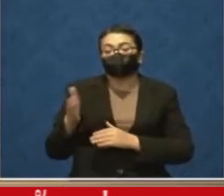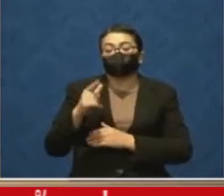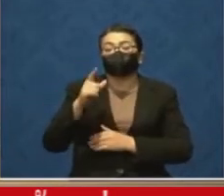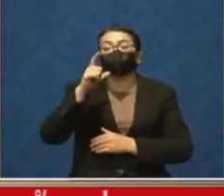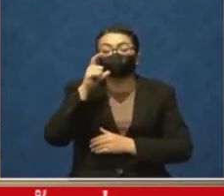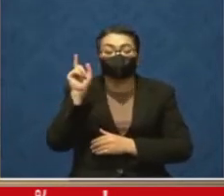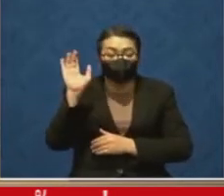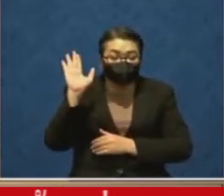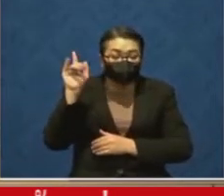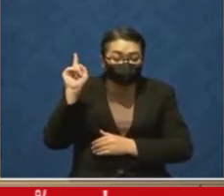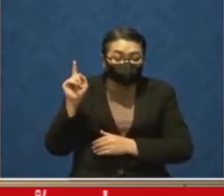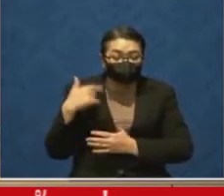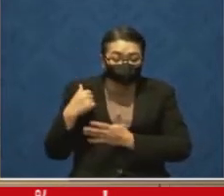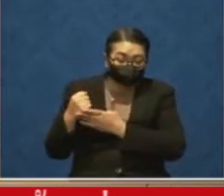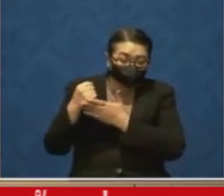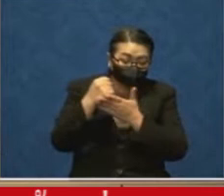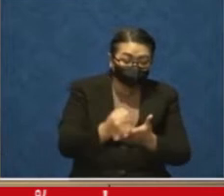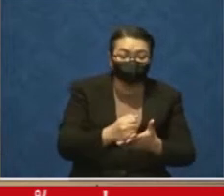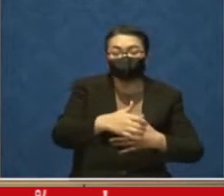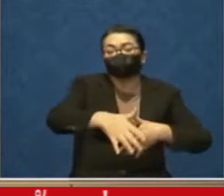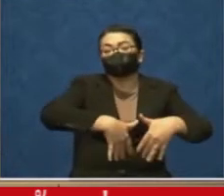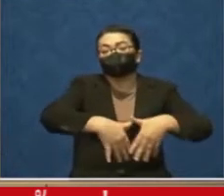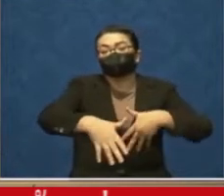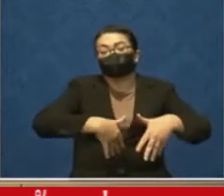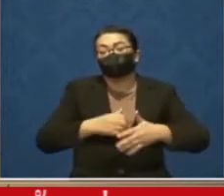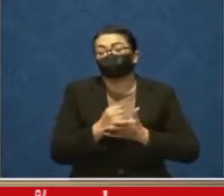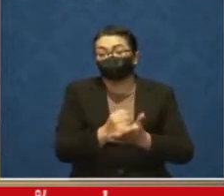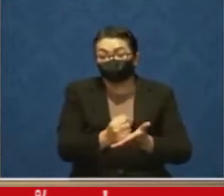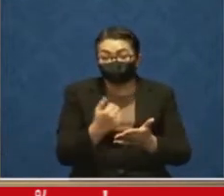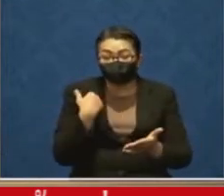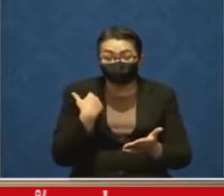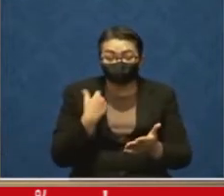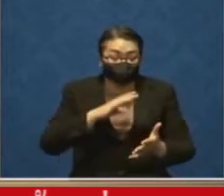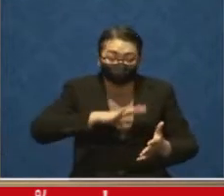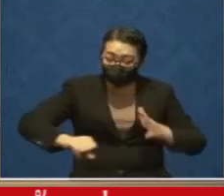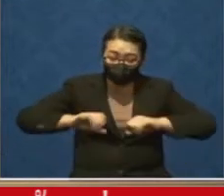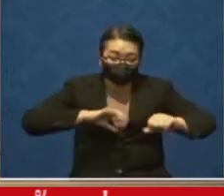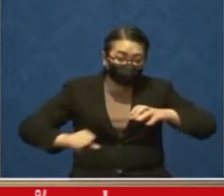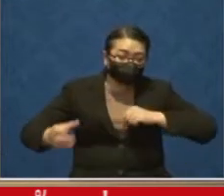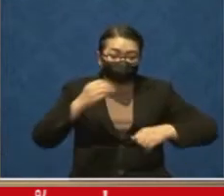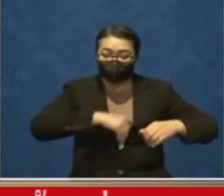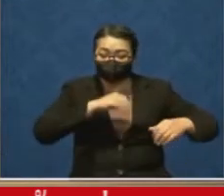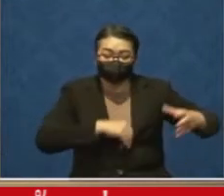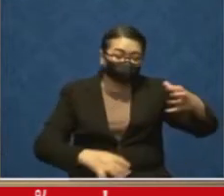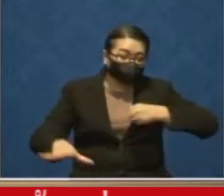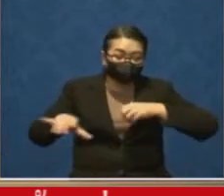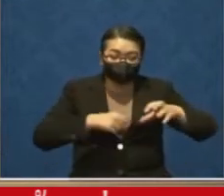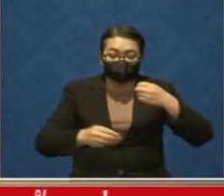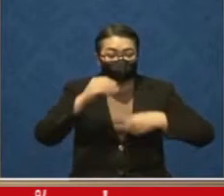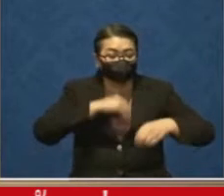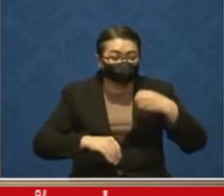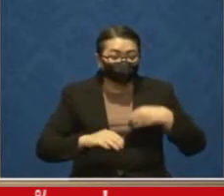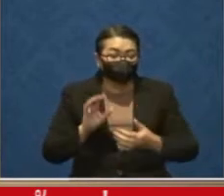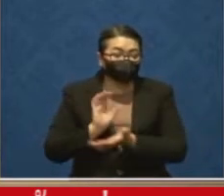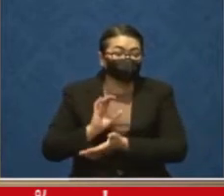ประใหญ่ของป.ท. ตอนนี้เนยครั แทนทจะมาช่วยเหอพี่นองปสชคนไทยหุบกนทกอย่างครั ไม่พ